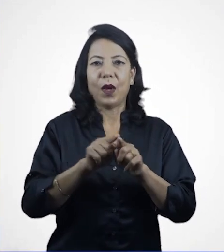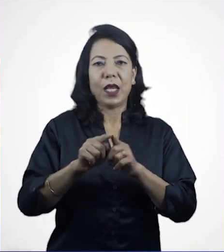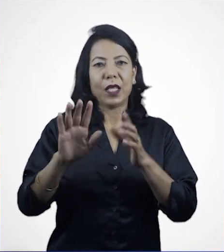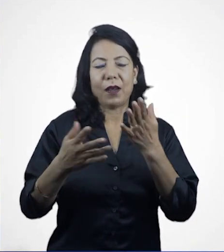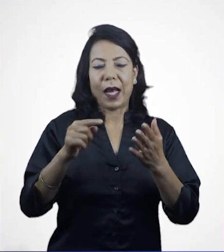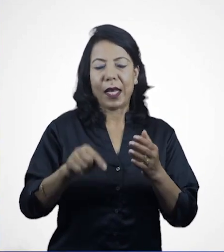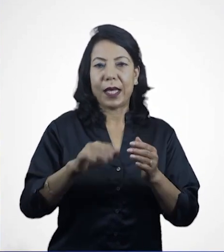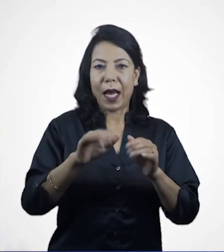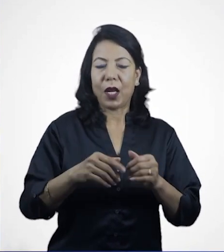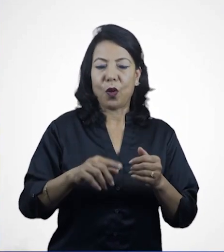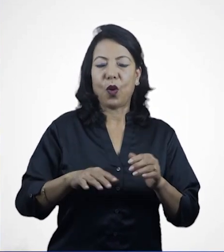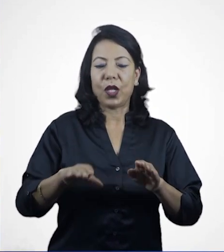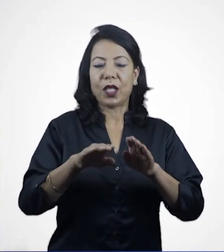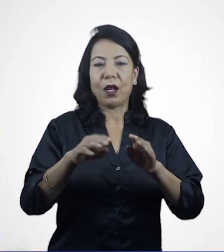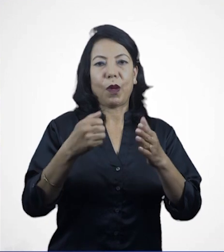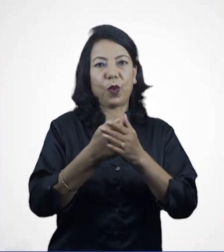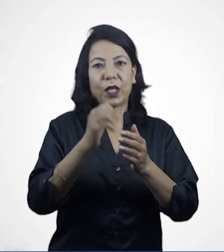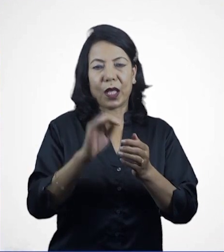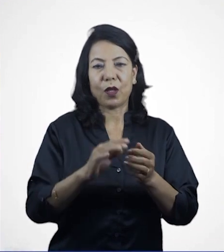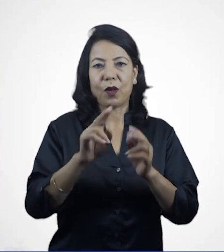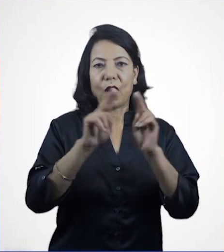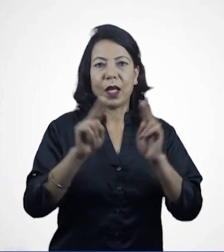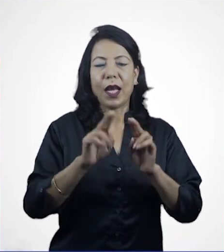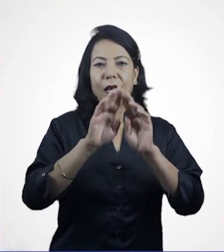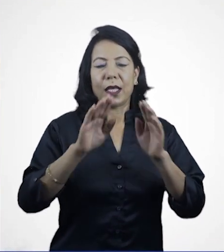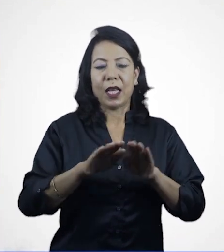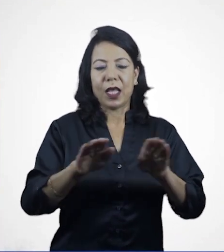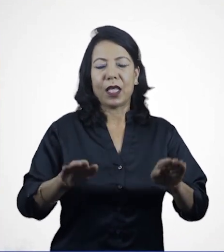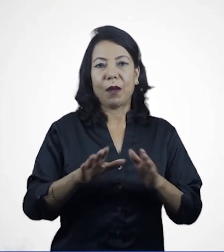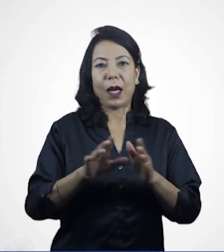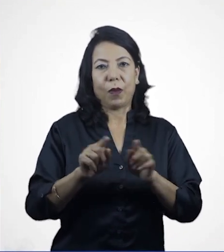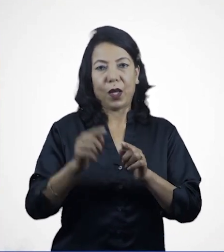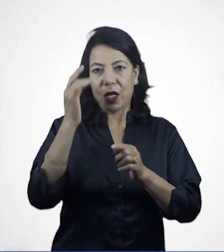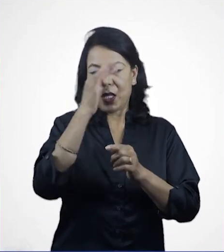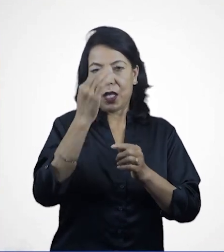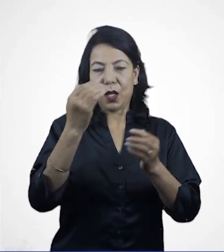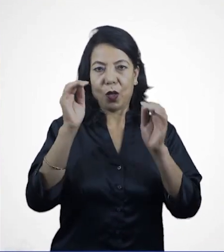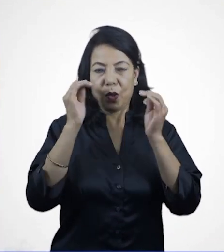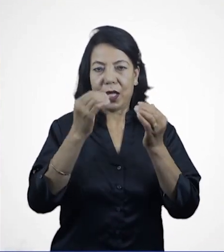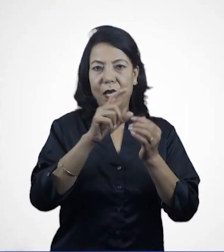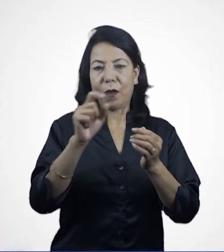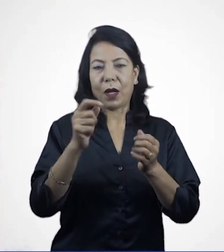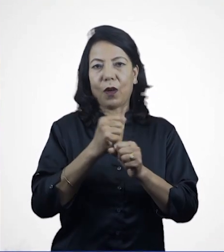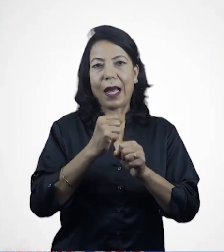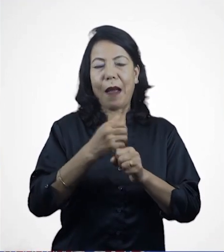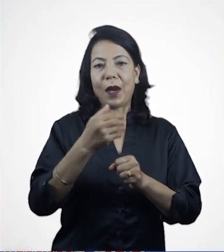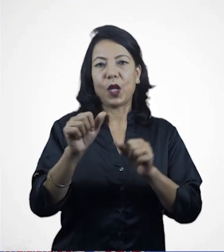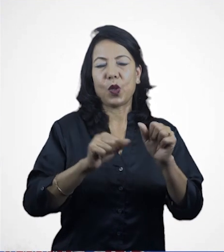यो लेवल मा आमी पूग न सके का सान नेपाल मा, अंतरास्टे स्तर बाट पनी, अठीजम केर नेपाल को काम लाई चाहिए, जुन